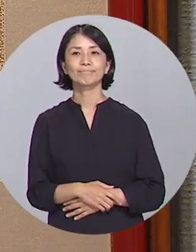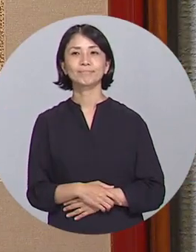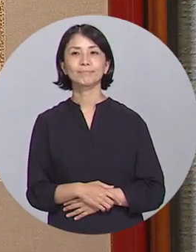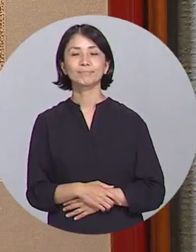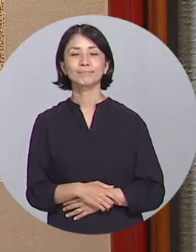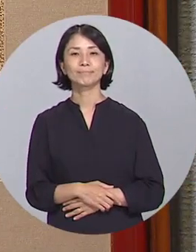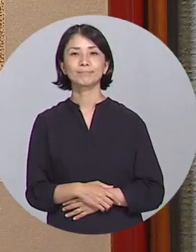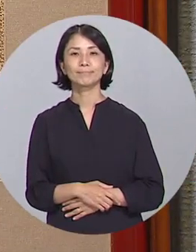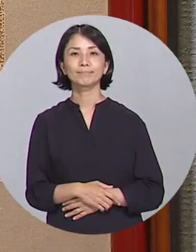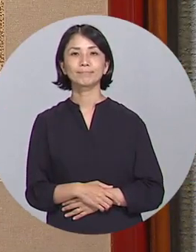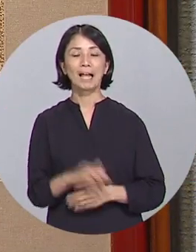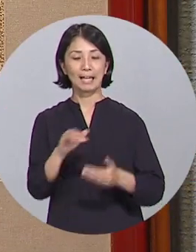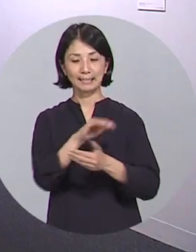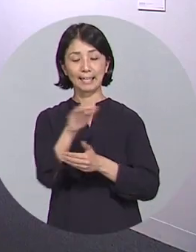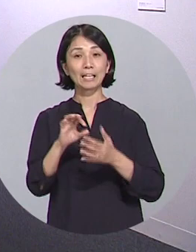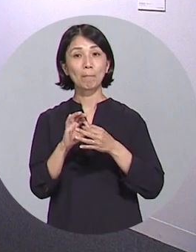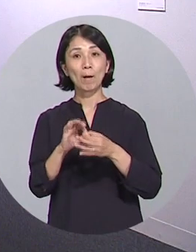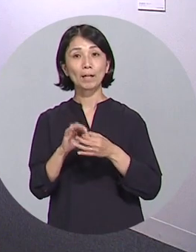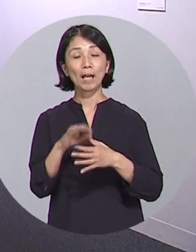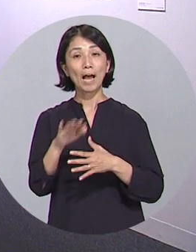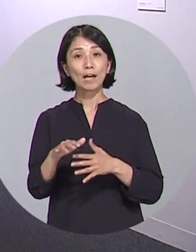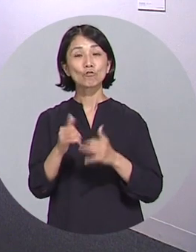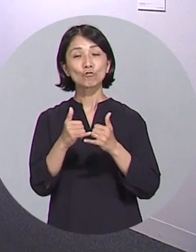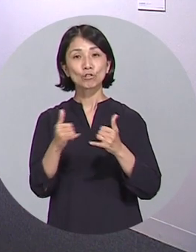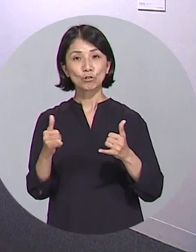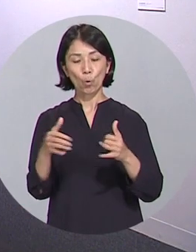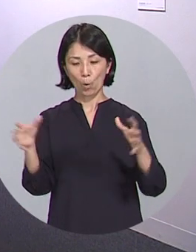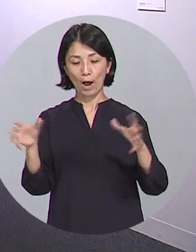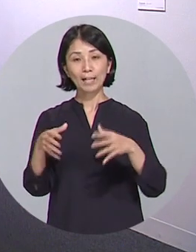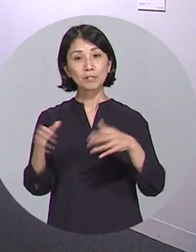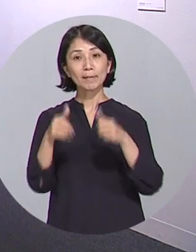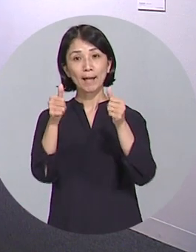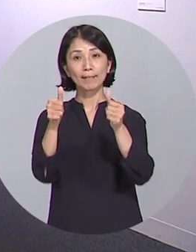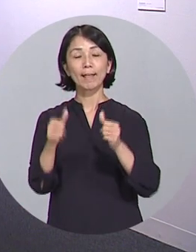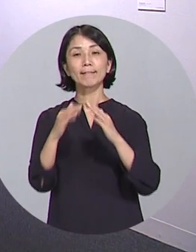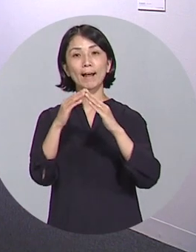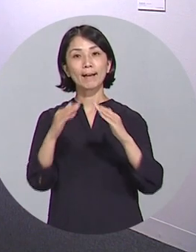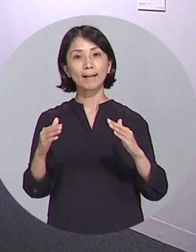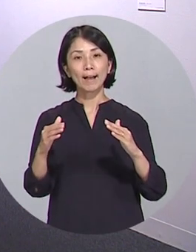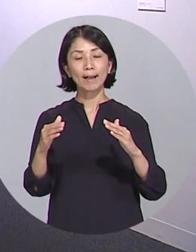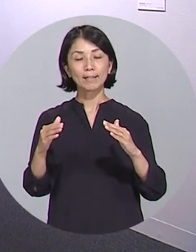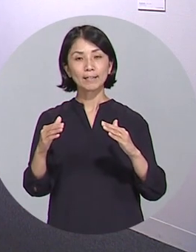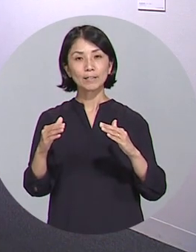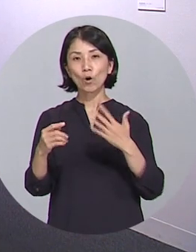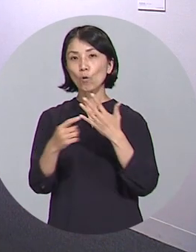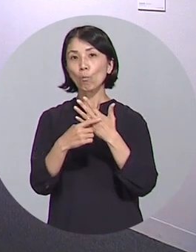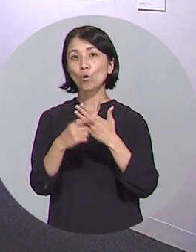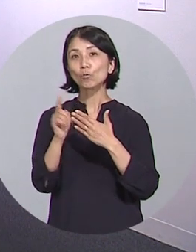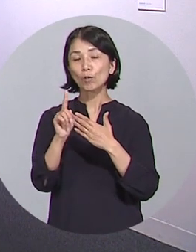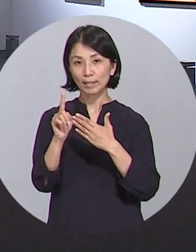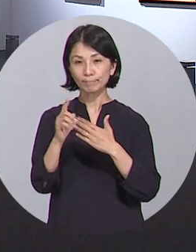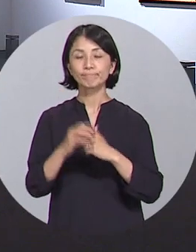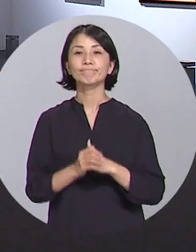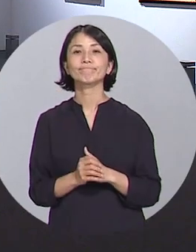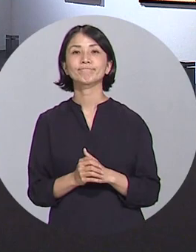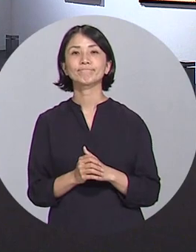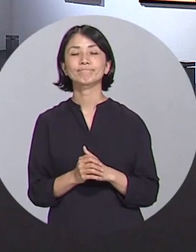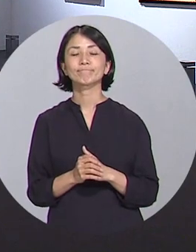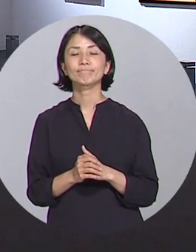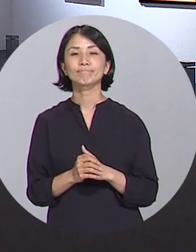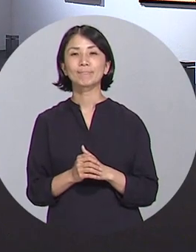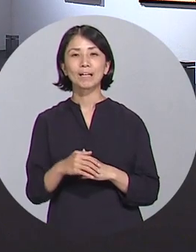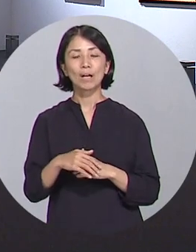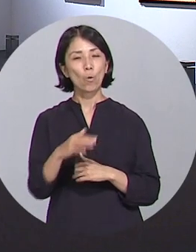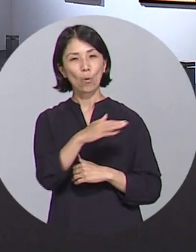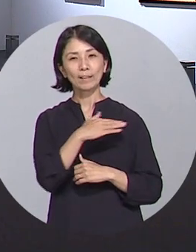さて、埼玉にゆかりのある美術家の作品を集めたこの展覧会での見どころの一つに、県民の皆さんにとって身近